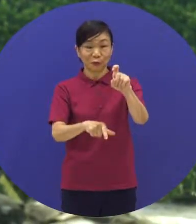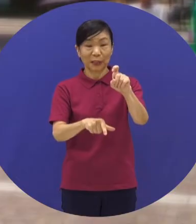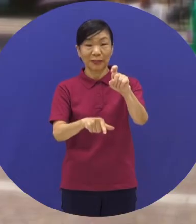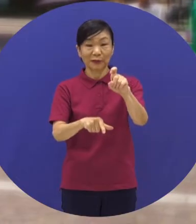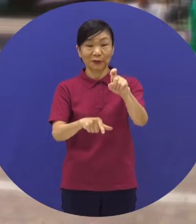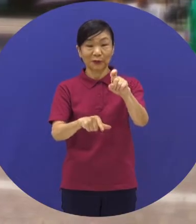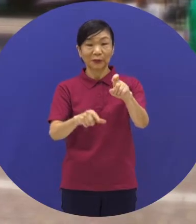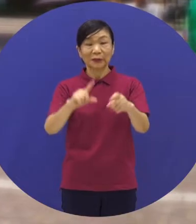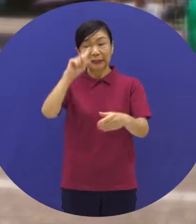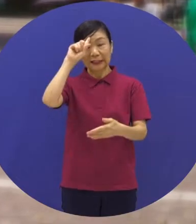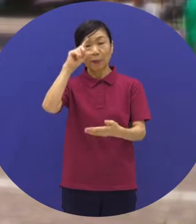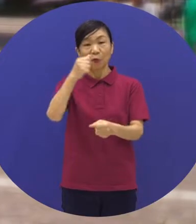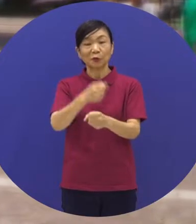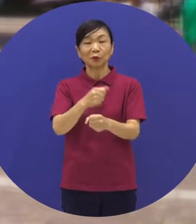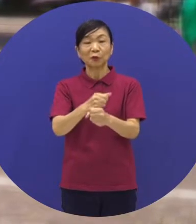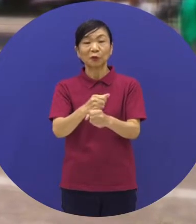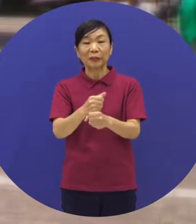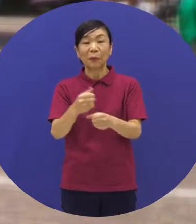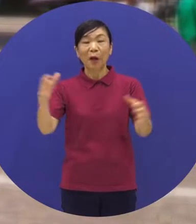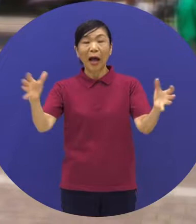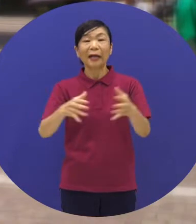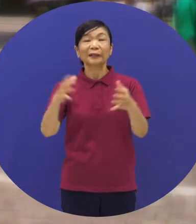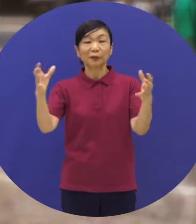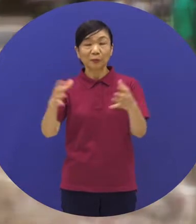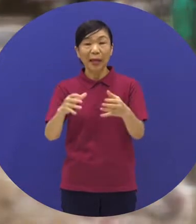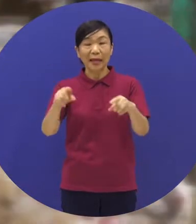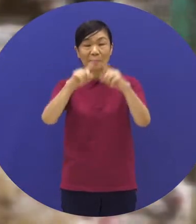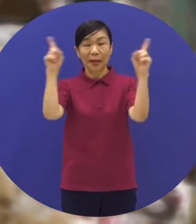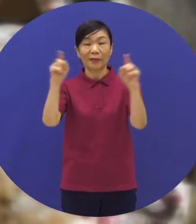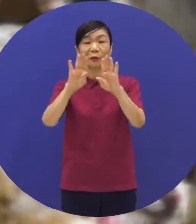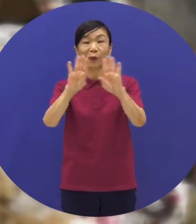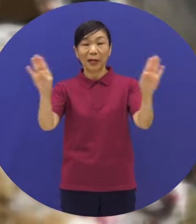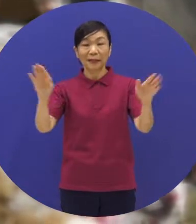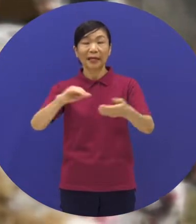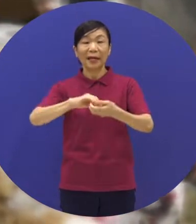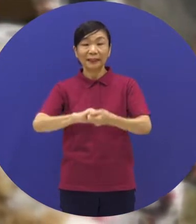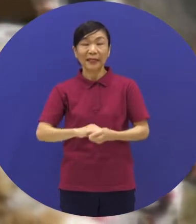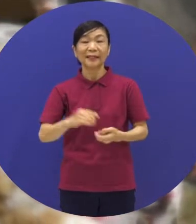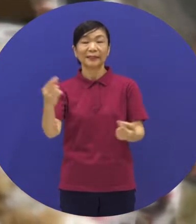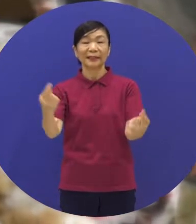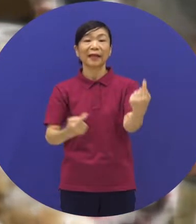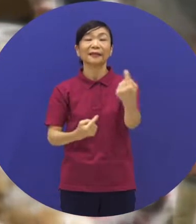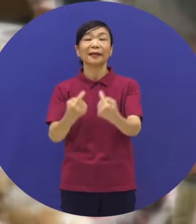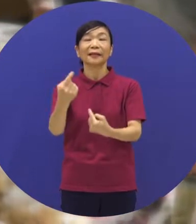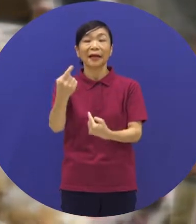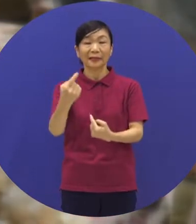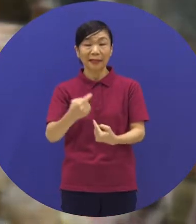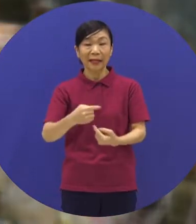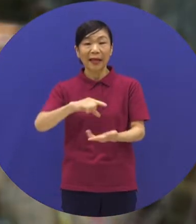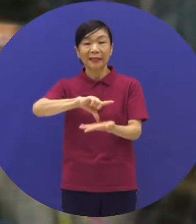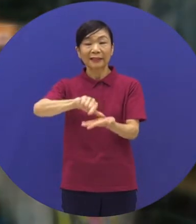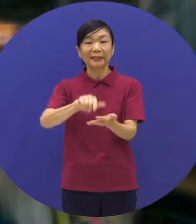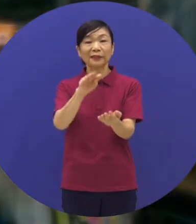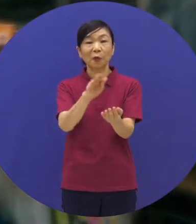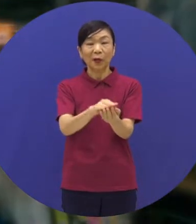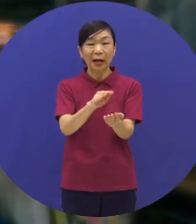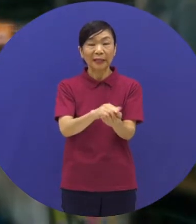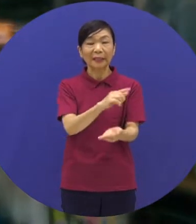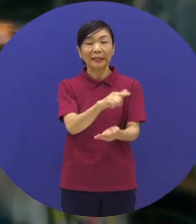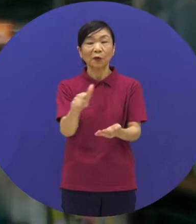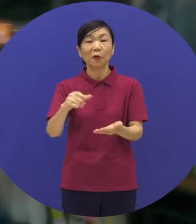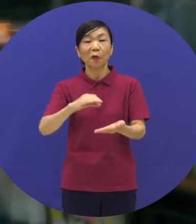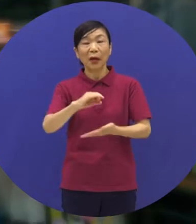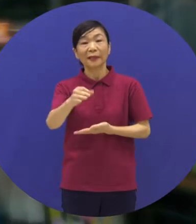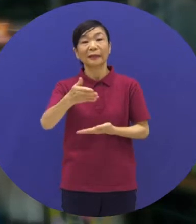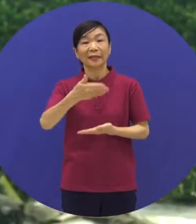に佐世保の特産品を集めたイベントを開催します。ぜひ皆さんに足を運んでいただき、地元のものを地元